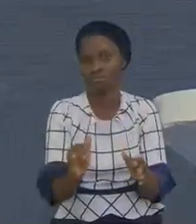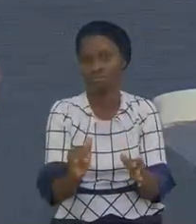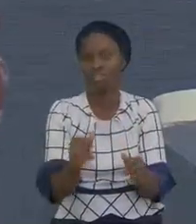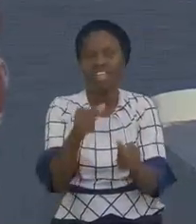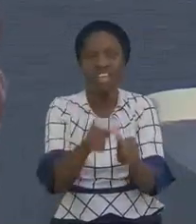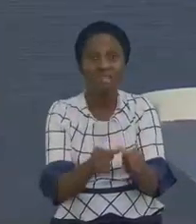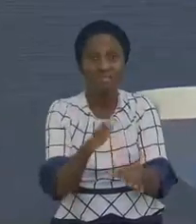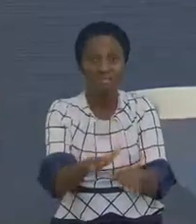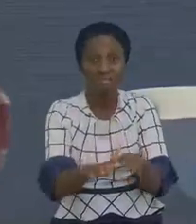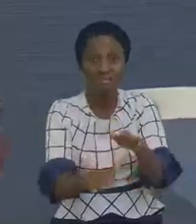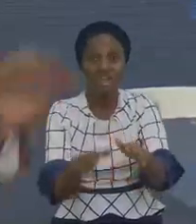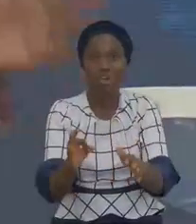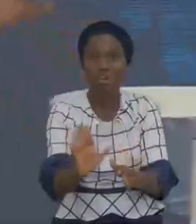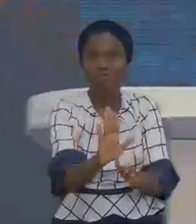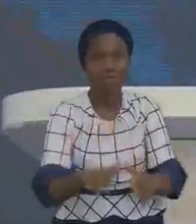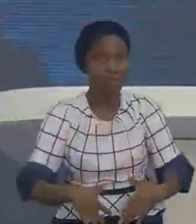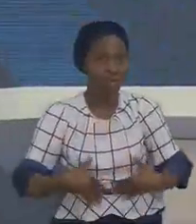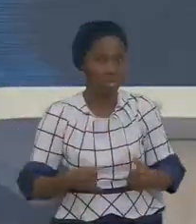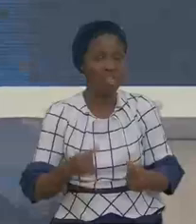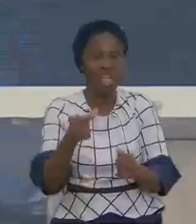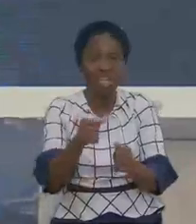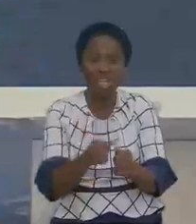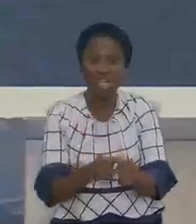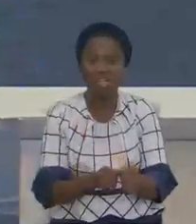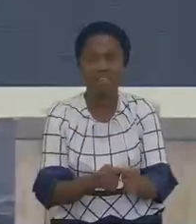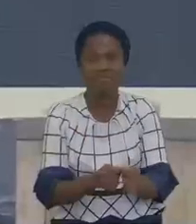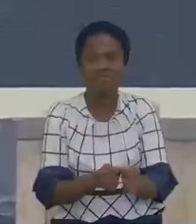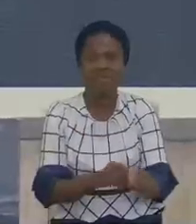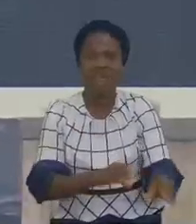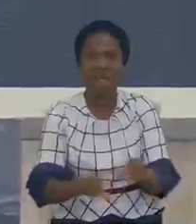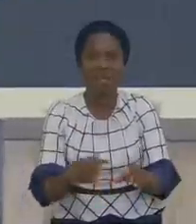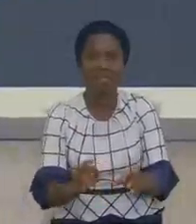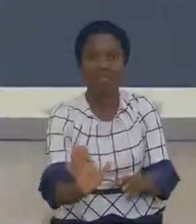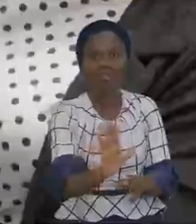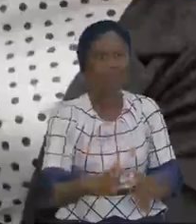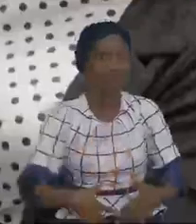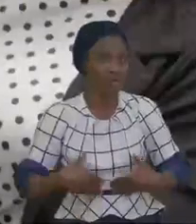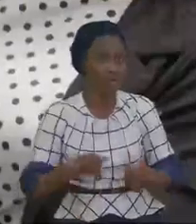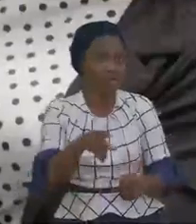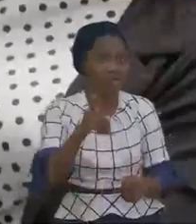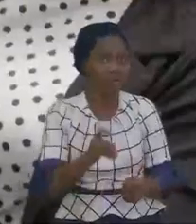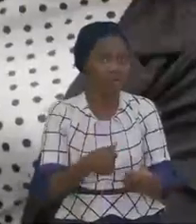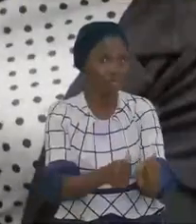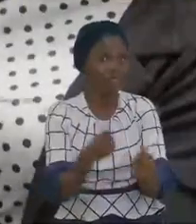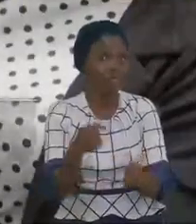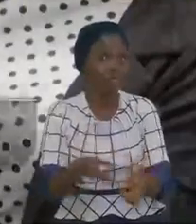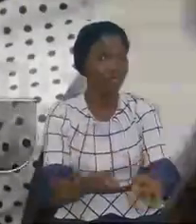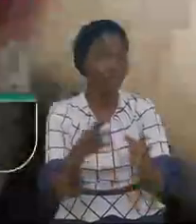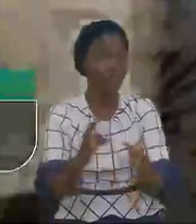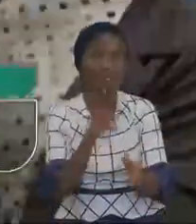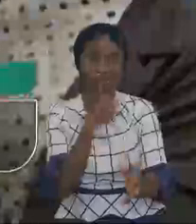ta vie, tu dois suivre la voie de la vérité et de la véracité.